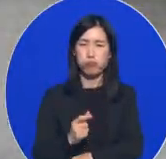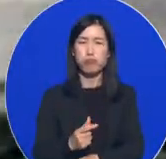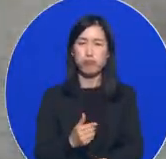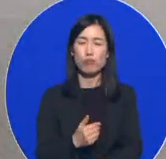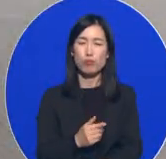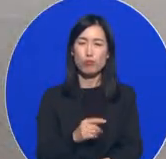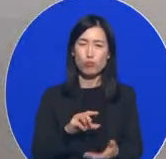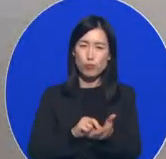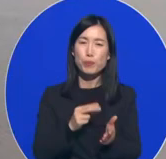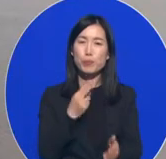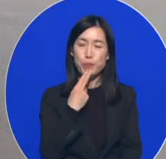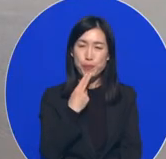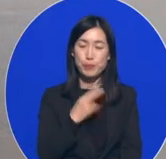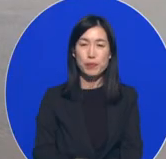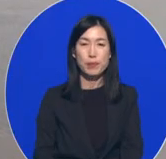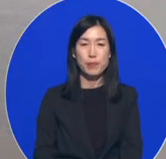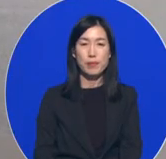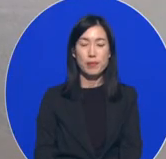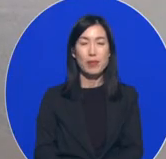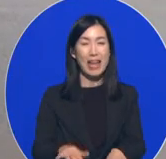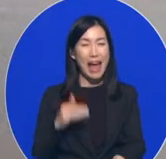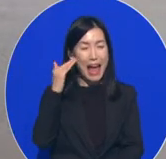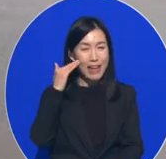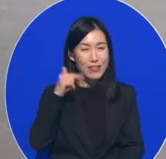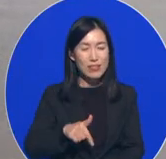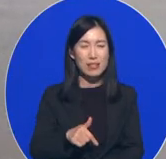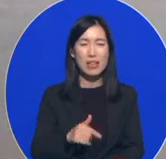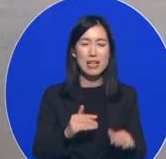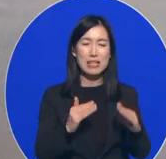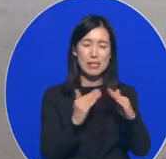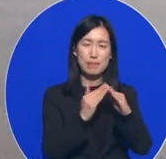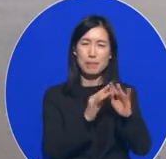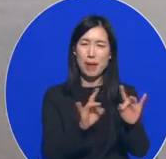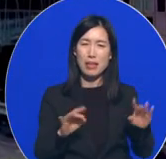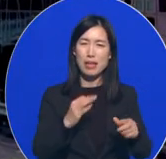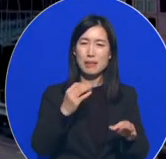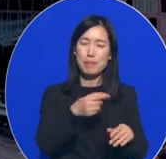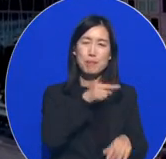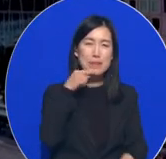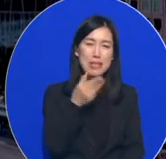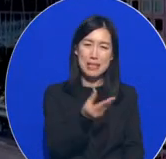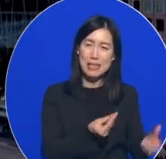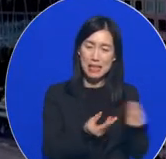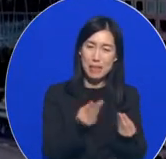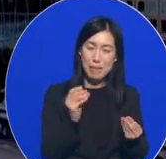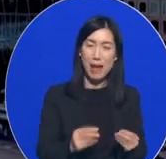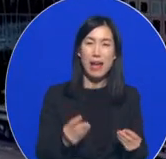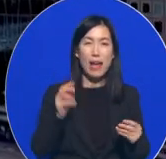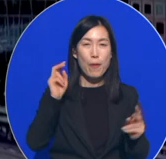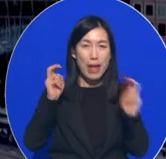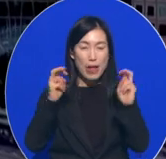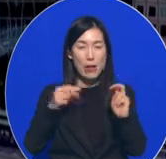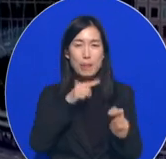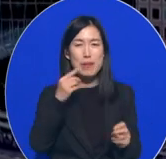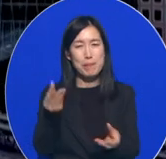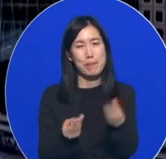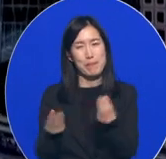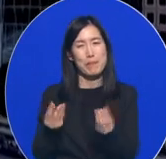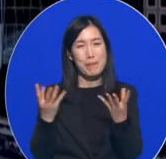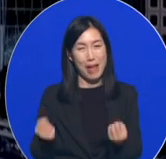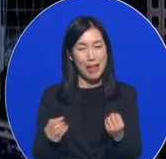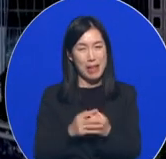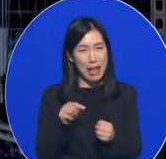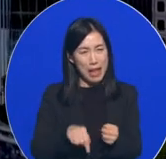분석했습니다 금융 부문에서는 높은 가게 기업 부채와 비은행 금융기관 프로젝트 파이낸싱 대출 등